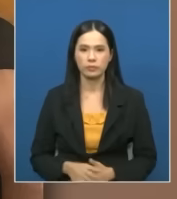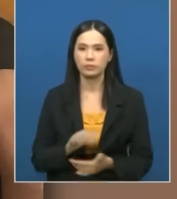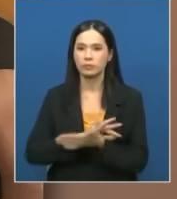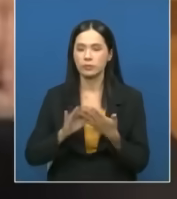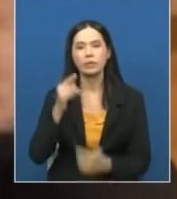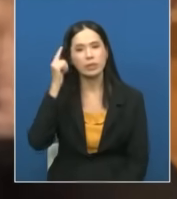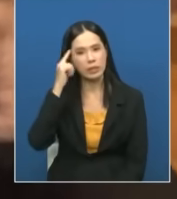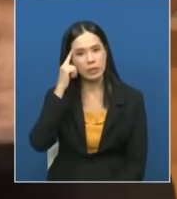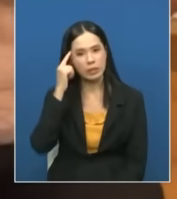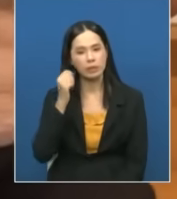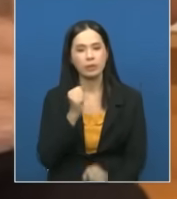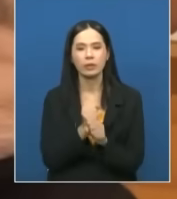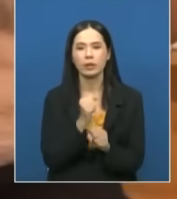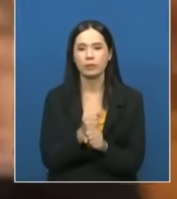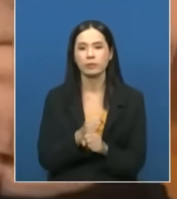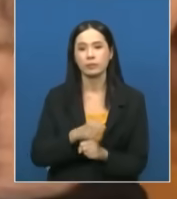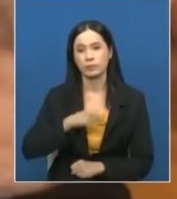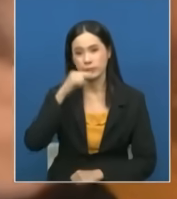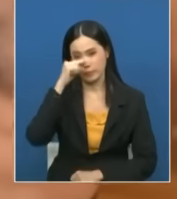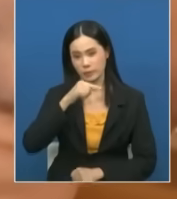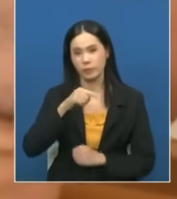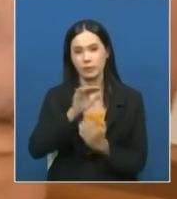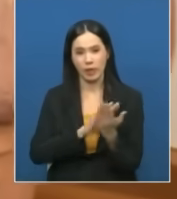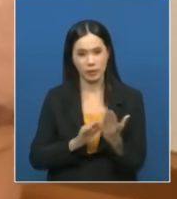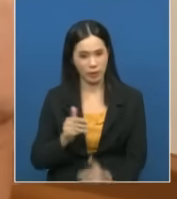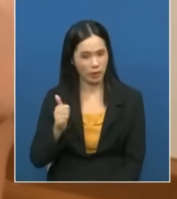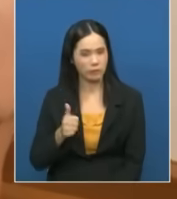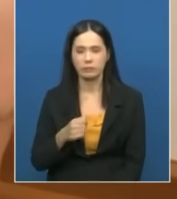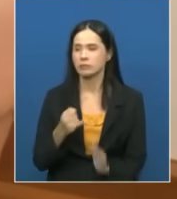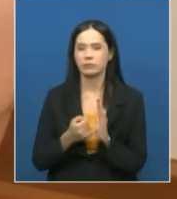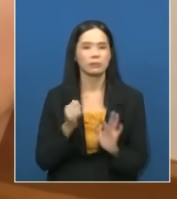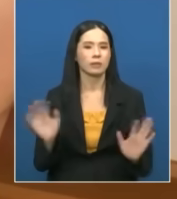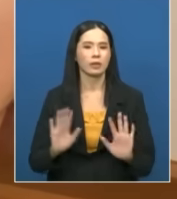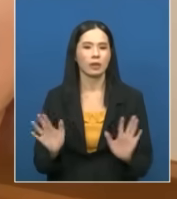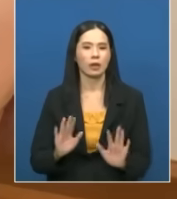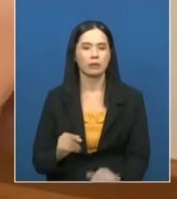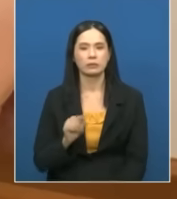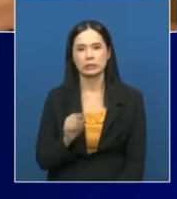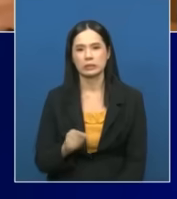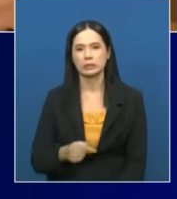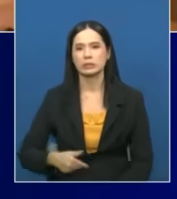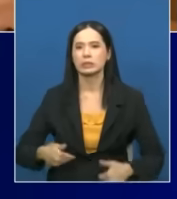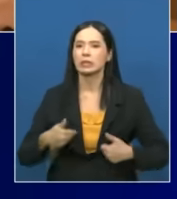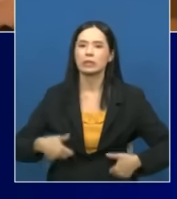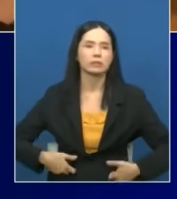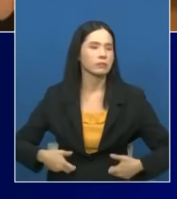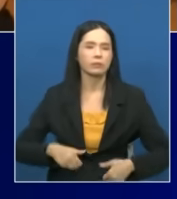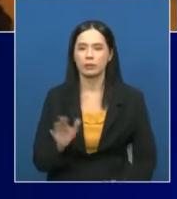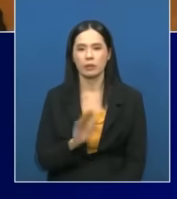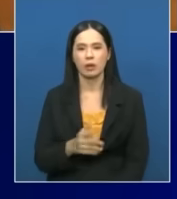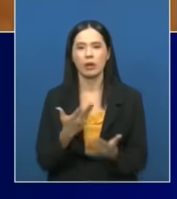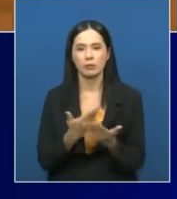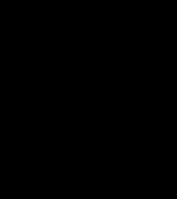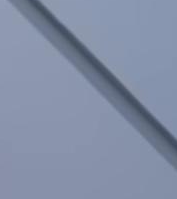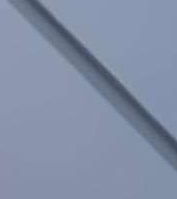คิดว่าจะเข้ามาก่อเหต ุ บ้านนี้เมืองนี้มันไม่ง่าย แล้วไม่คอนเทนต์นะขู่รีดทรัพย์ของจริง